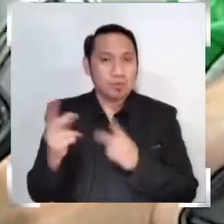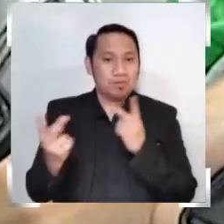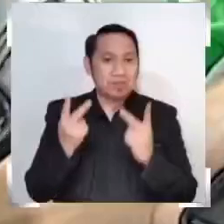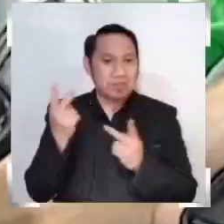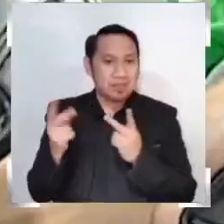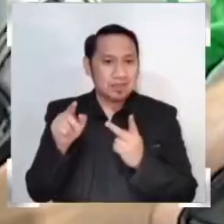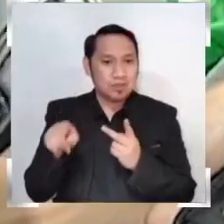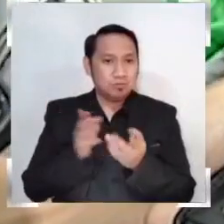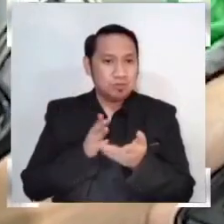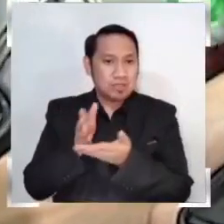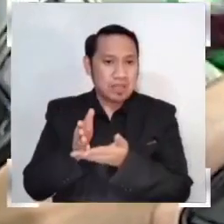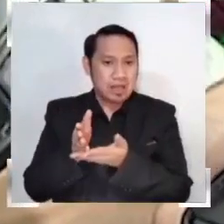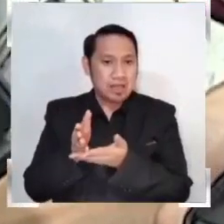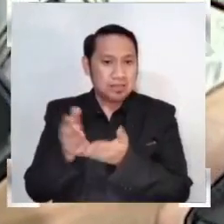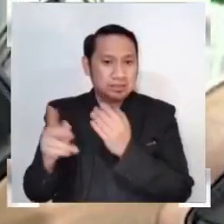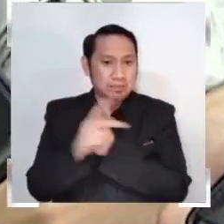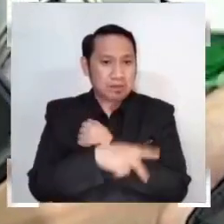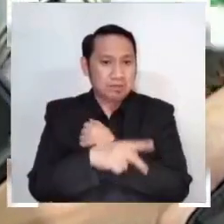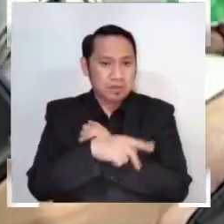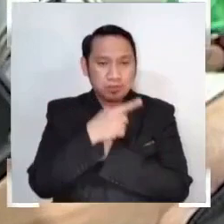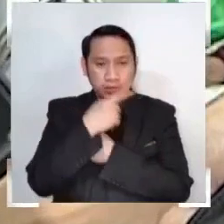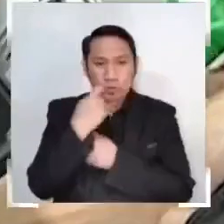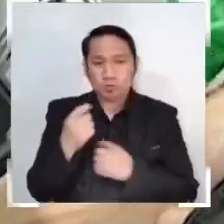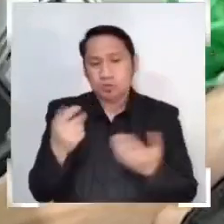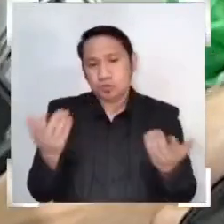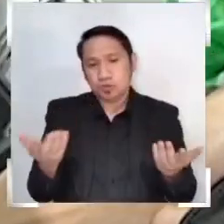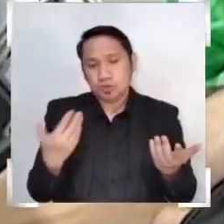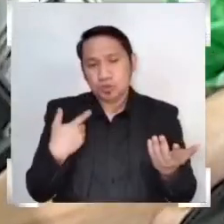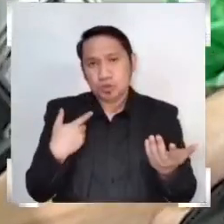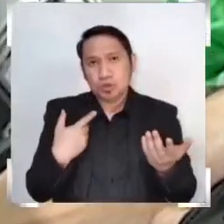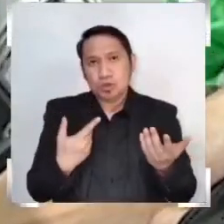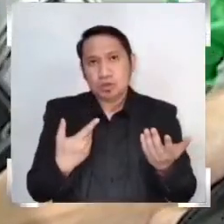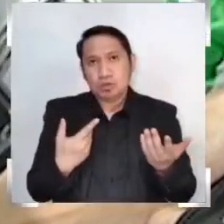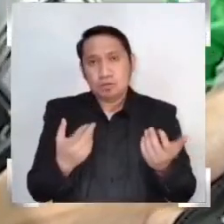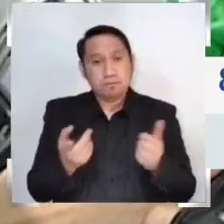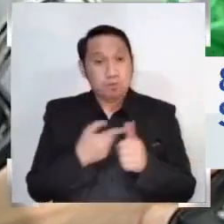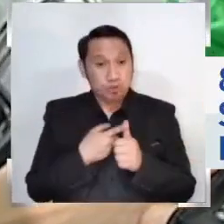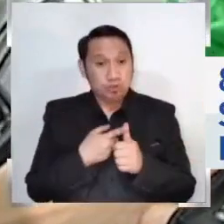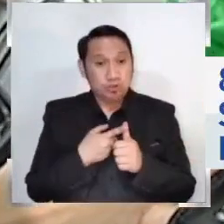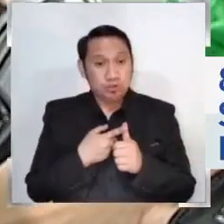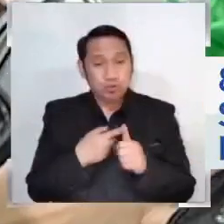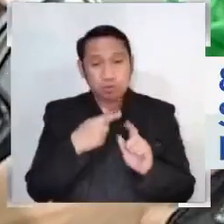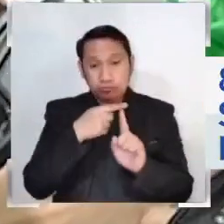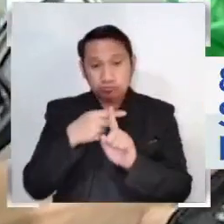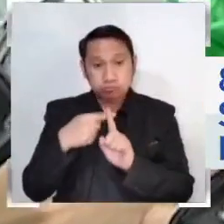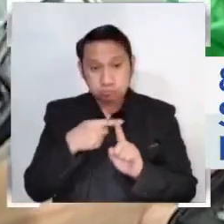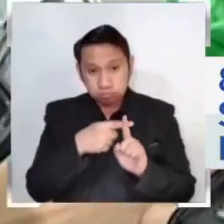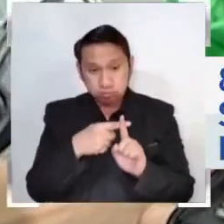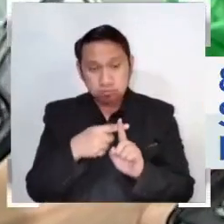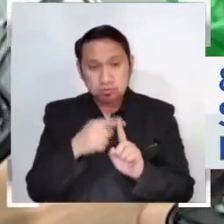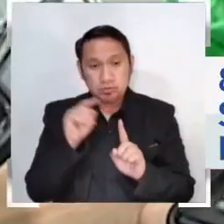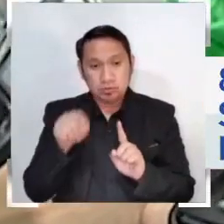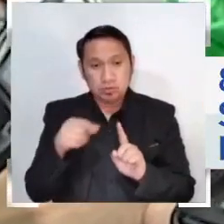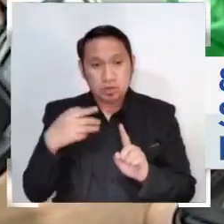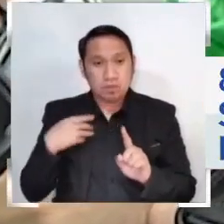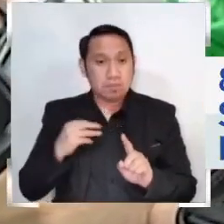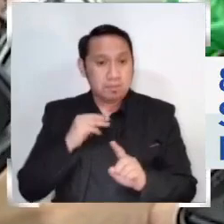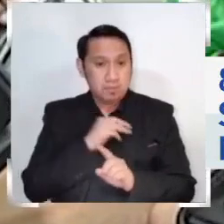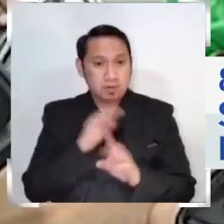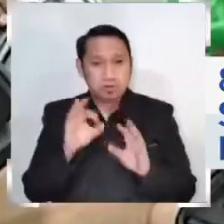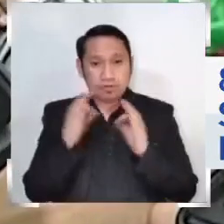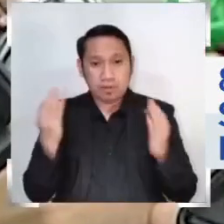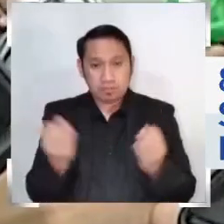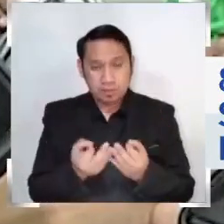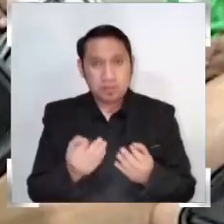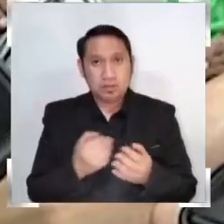uuwi ngayon. First undas din na may member ng family na nasa sementeryo. So, hindi